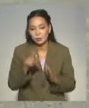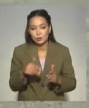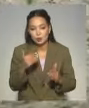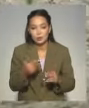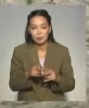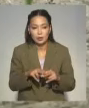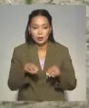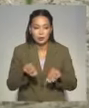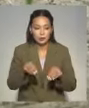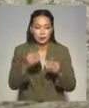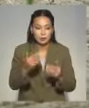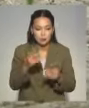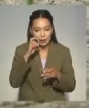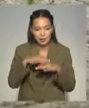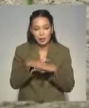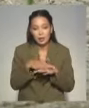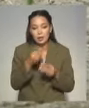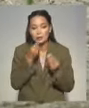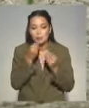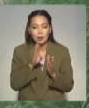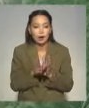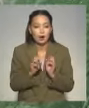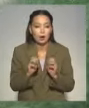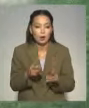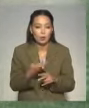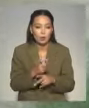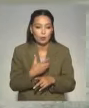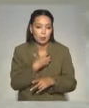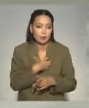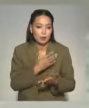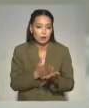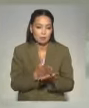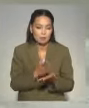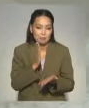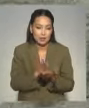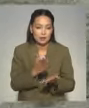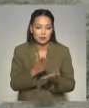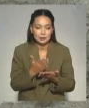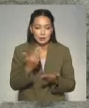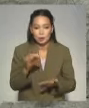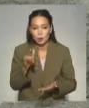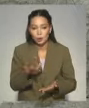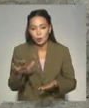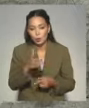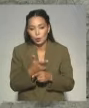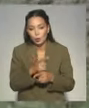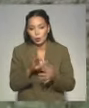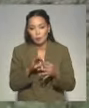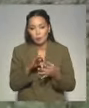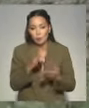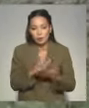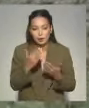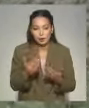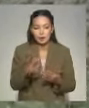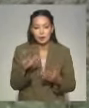егіннің түсімі мен елдің азық-түлік қауіпсіздігіне тікелей байланысты. Бұл ретте суармалы жерлердің көбі оңтүстік өңірлерінде. Барлығы дерлік